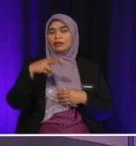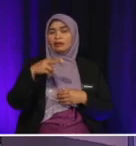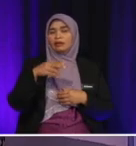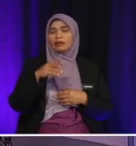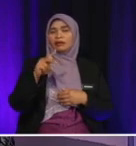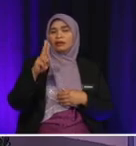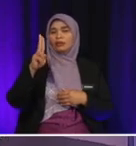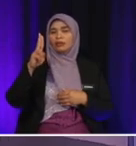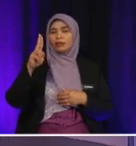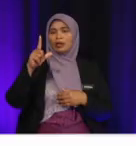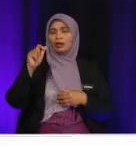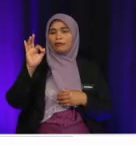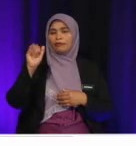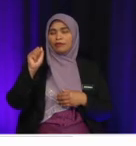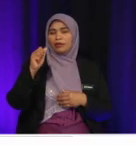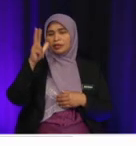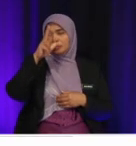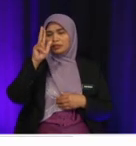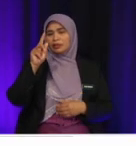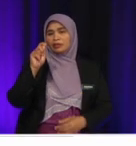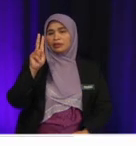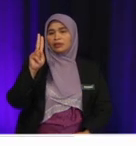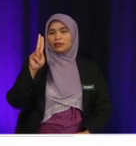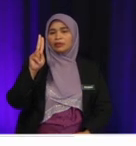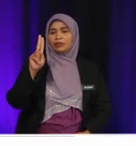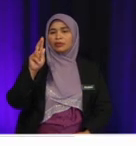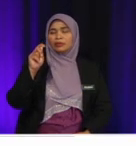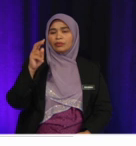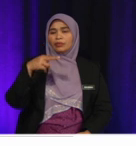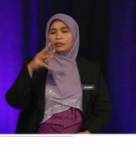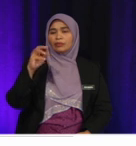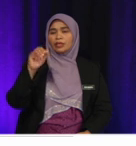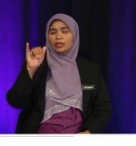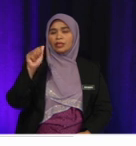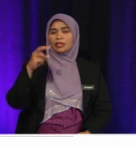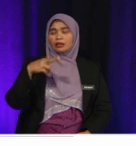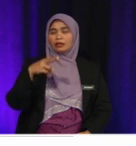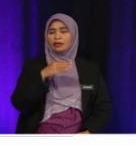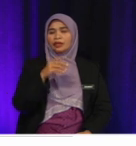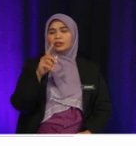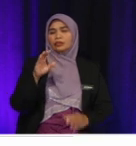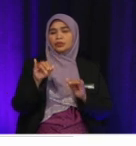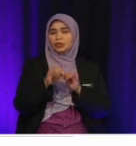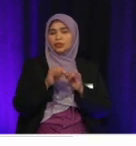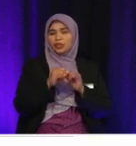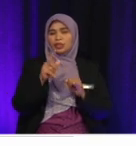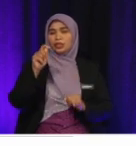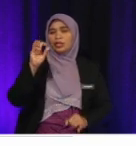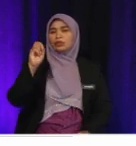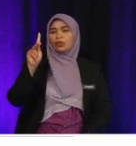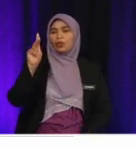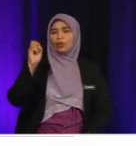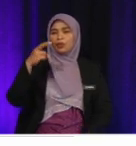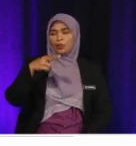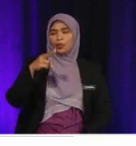kerajaan uthmaniah untuk tingkatan lima manakala tokoh-tokoh Islamnya tingkatan empat ialah Imam mazhab